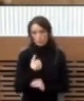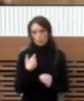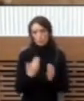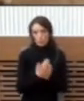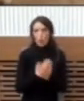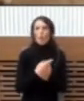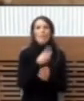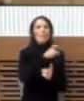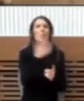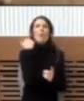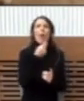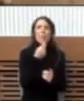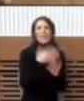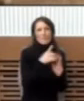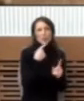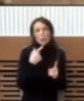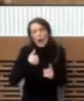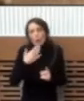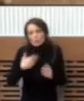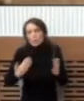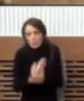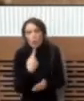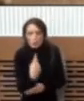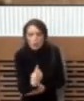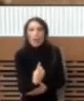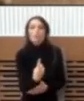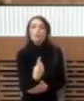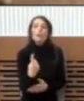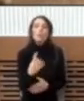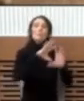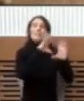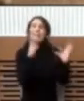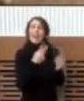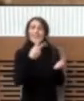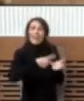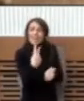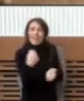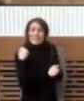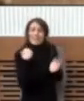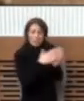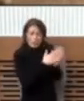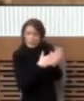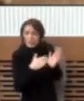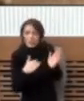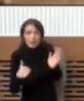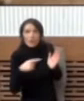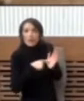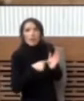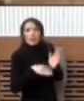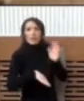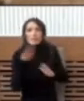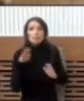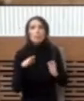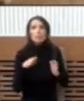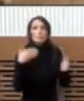godine, ukazala je premijerka. Srbija, dodala je, danas ima veći međunarodni ugled i u malo je drugačijoj situaciji,